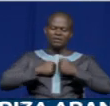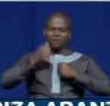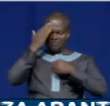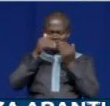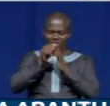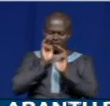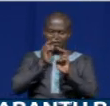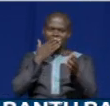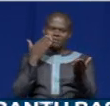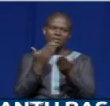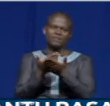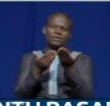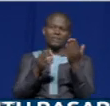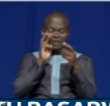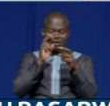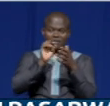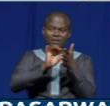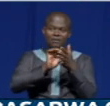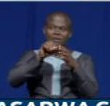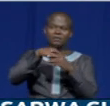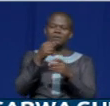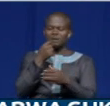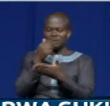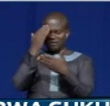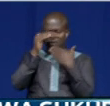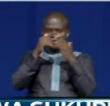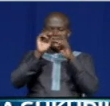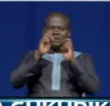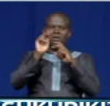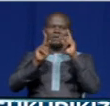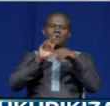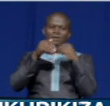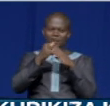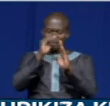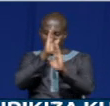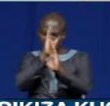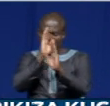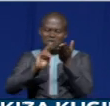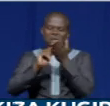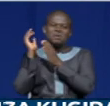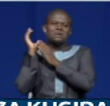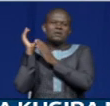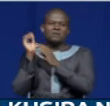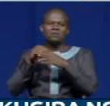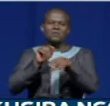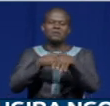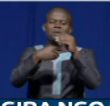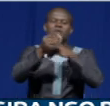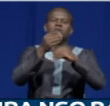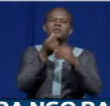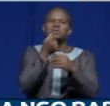babanze bashishoze neza barebe ibyanditse kuri uwo muti kuko abantu bakomeza bikinga muri ibi bihe bagacuruza